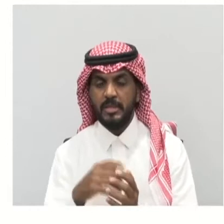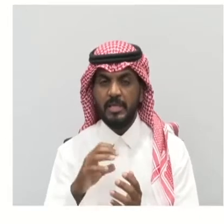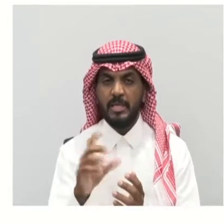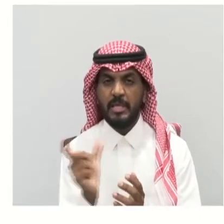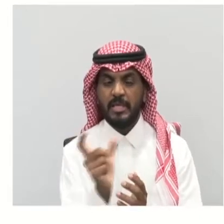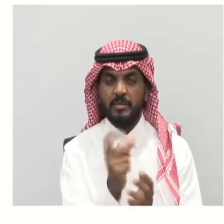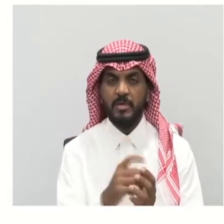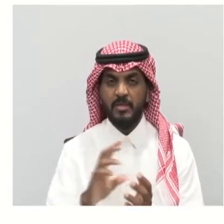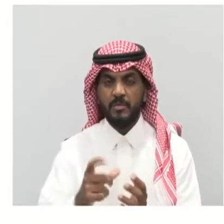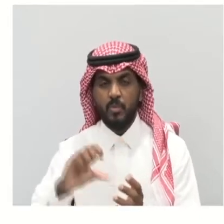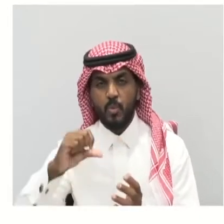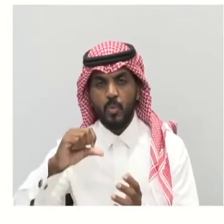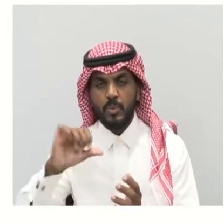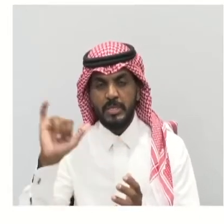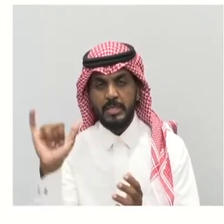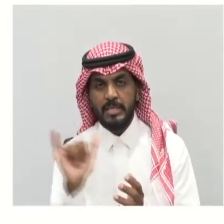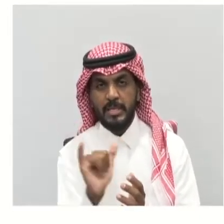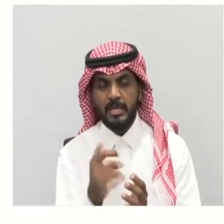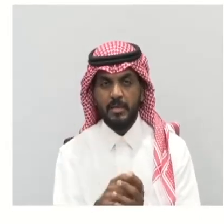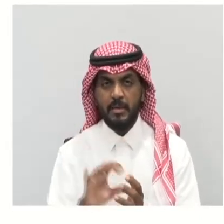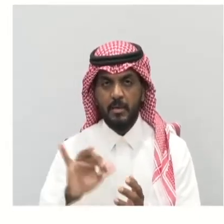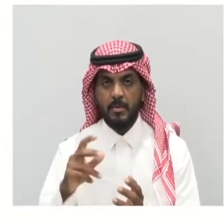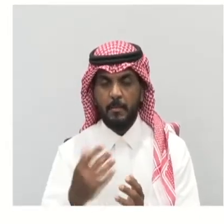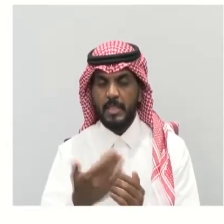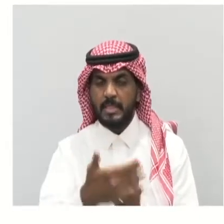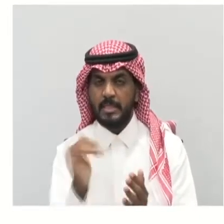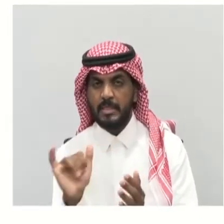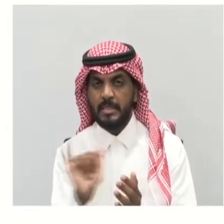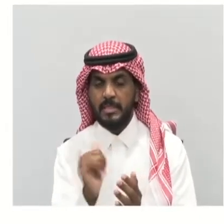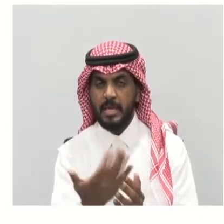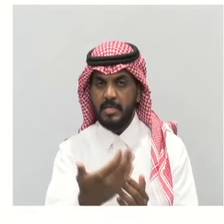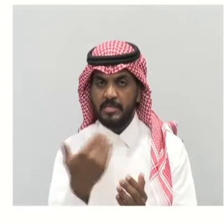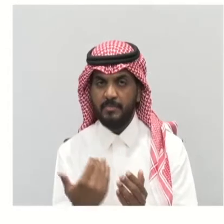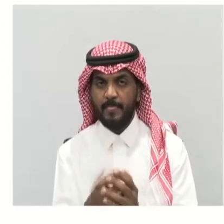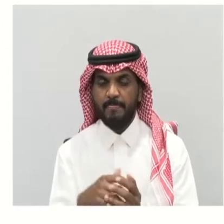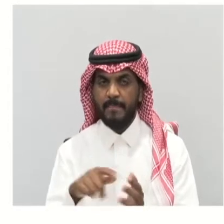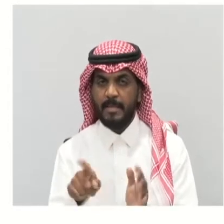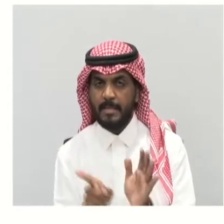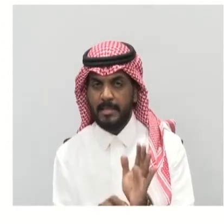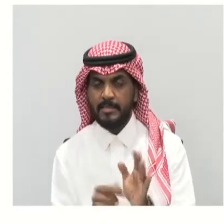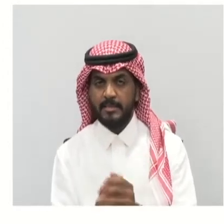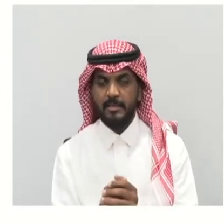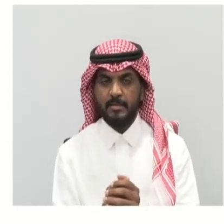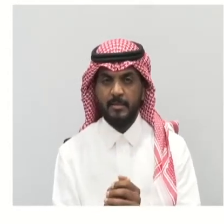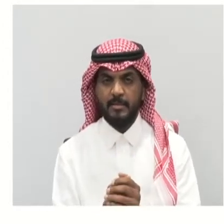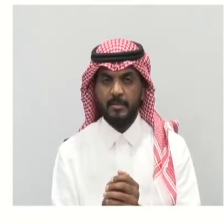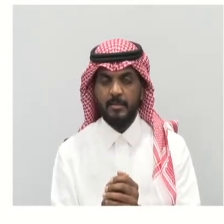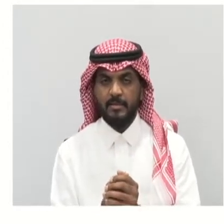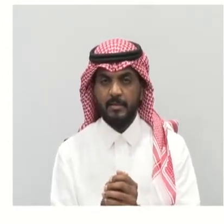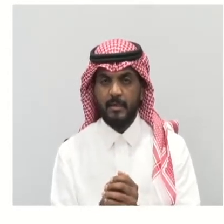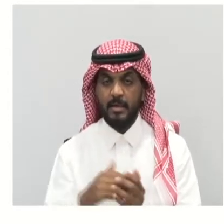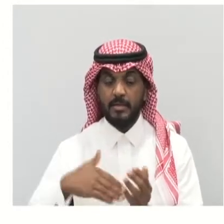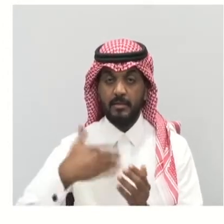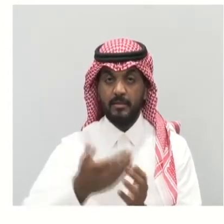بها مد بالياء، مد الياء يسبقه ماذا؟ الكسرة. أحسنتم.